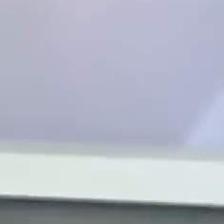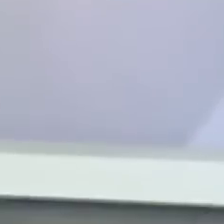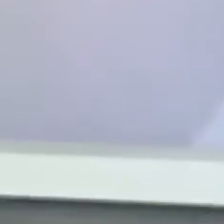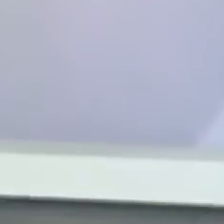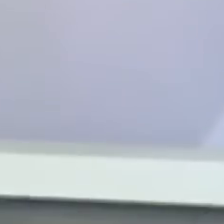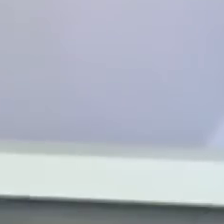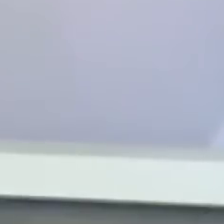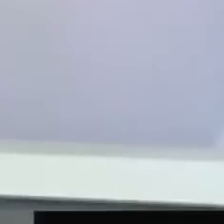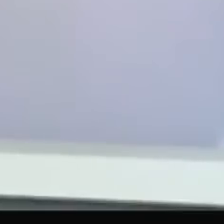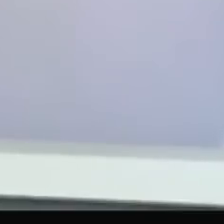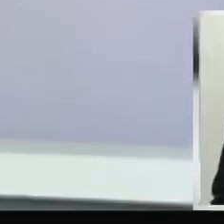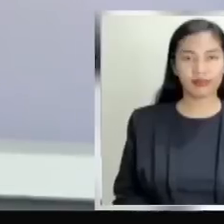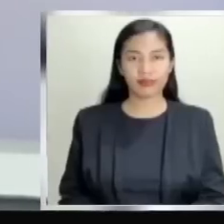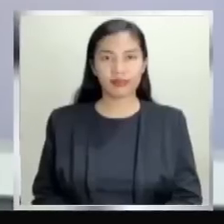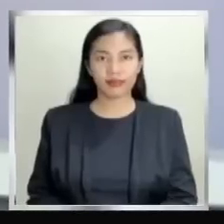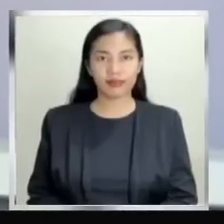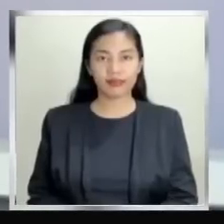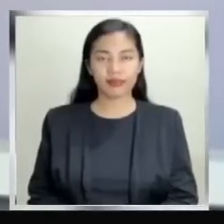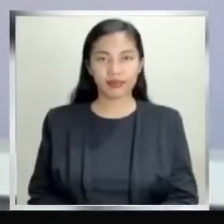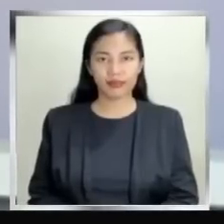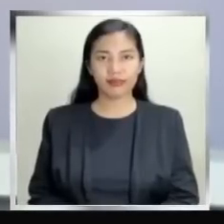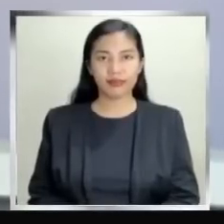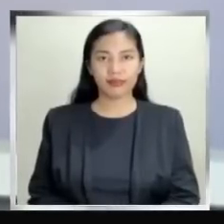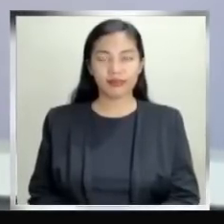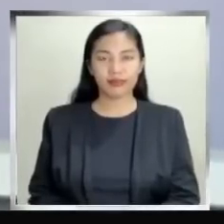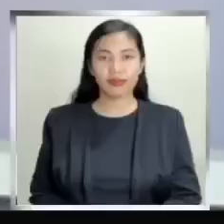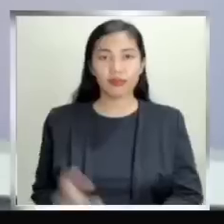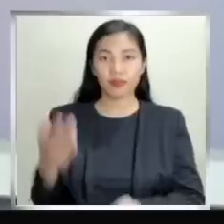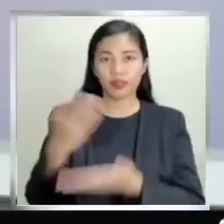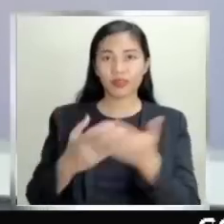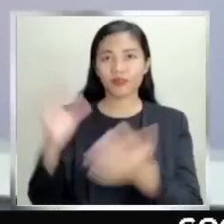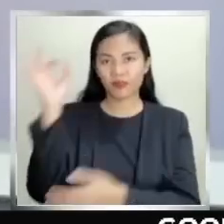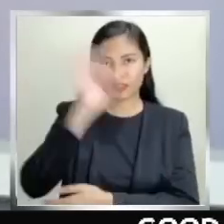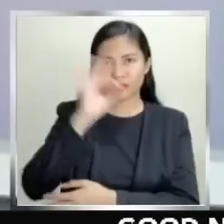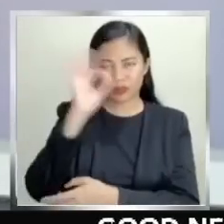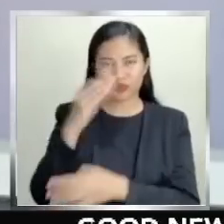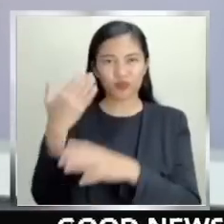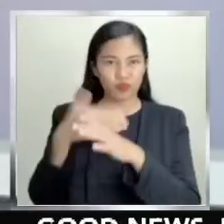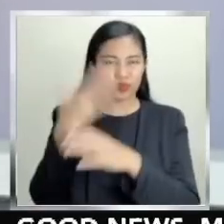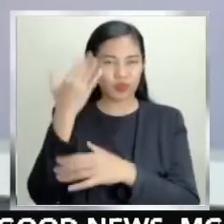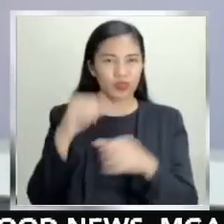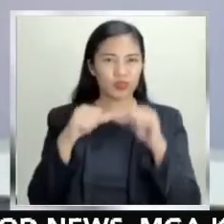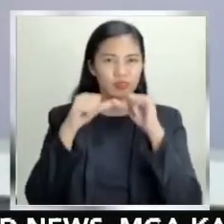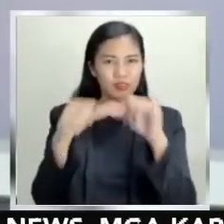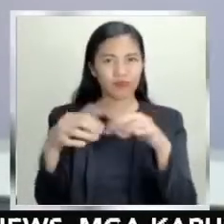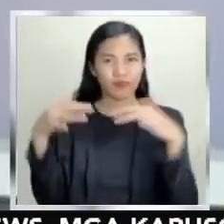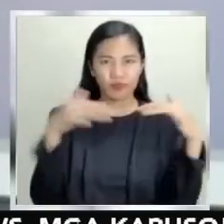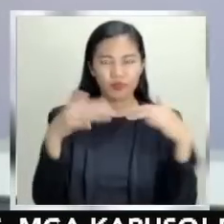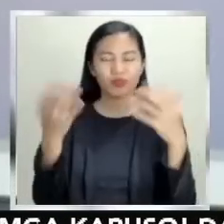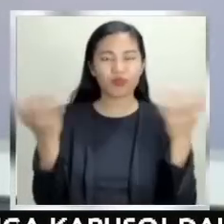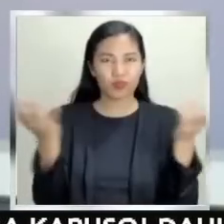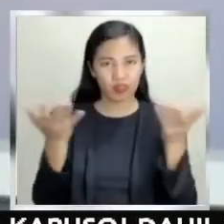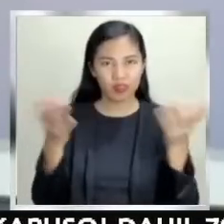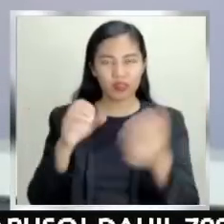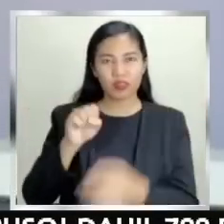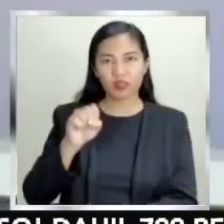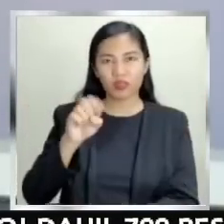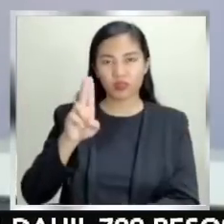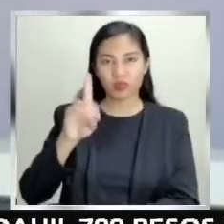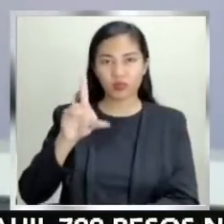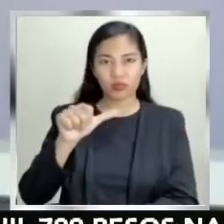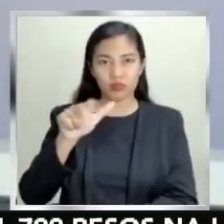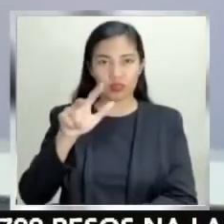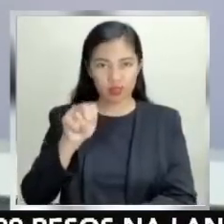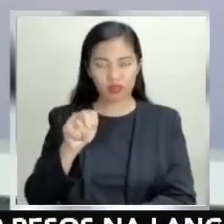Ilang Pinoy ang apektado ng tuloy na bakbakan ng dalawang paksyon ng militar sa Sudan. Umaapela na sila ng tulong sa